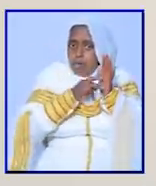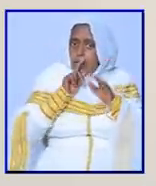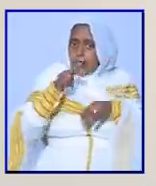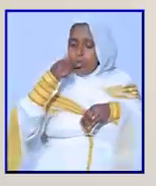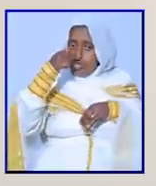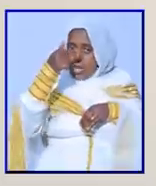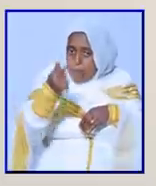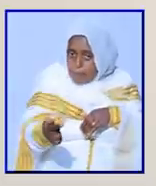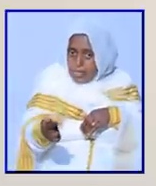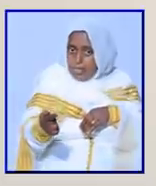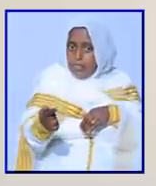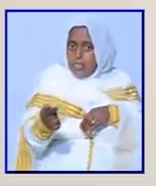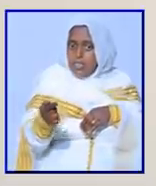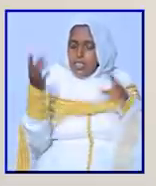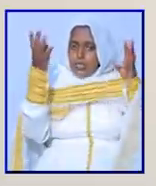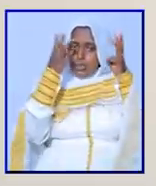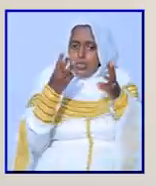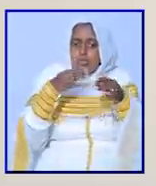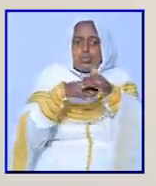ማለት ነው የሚል